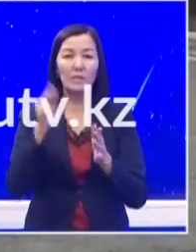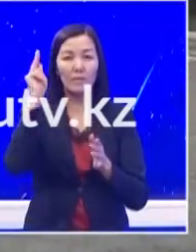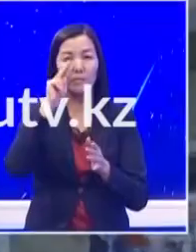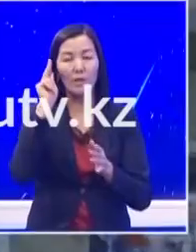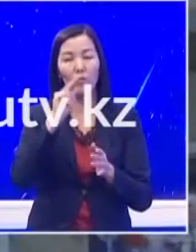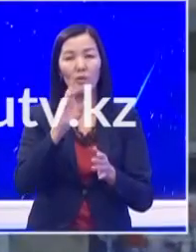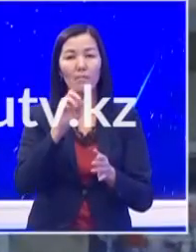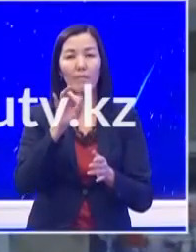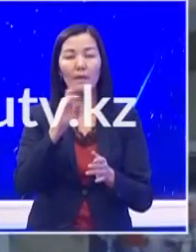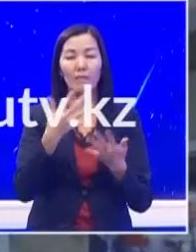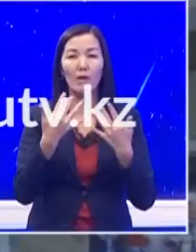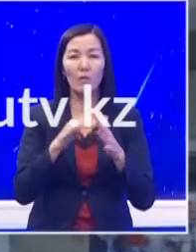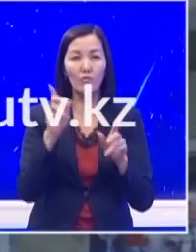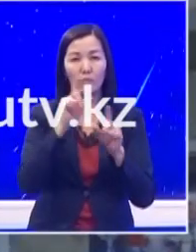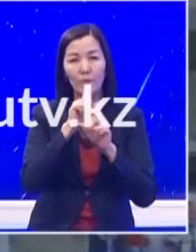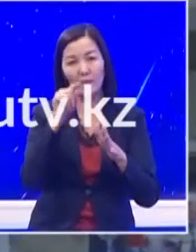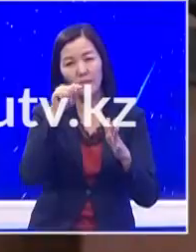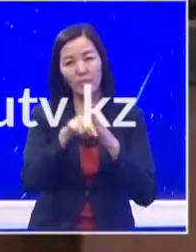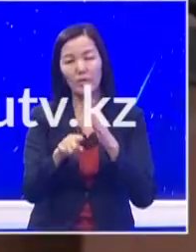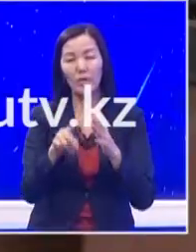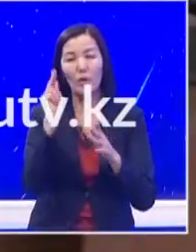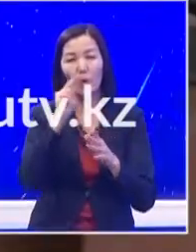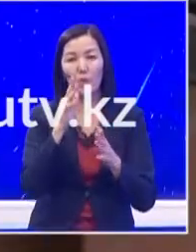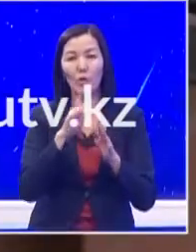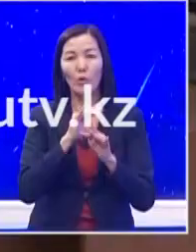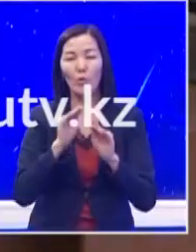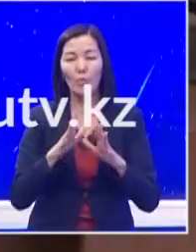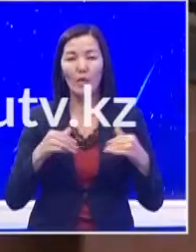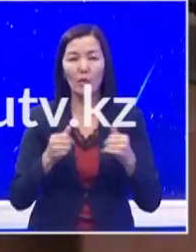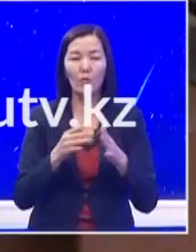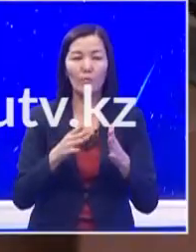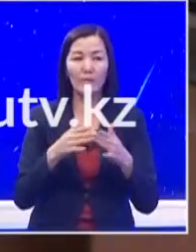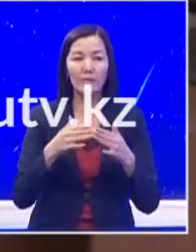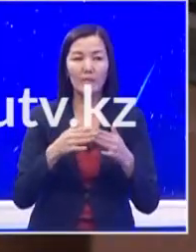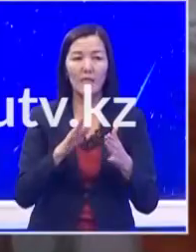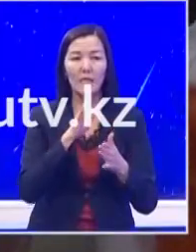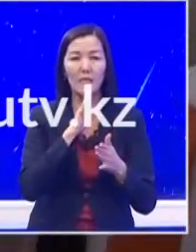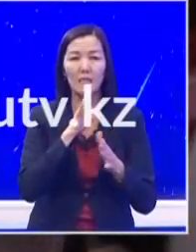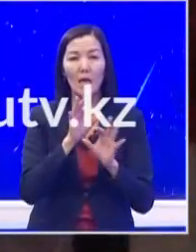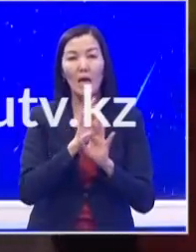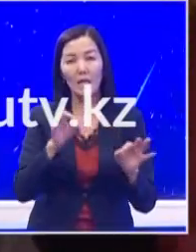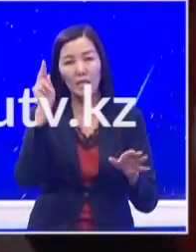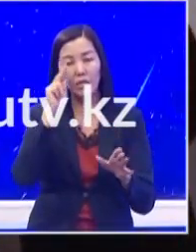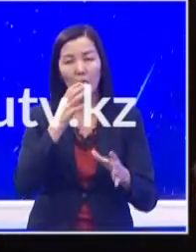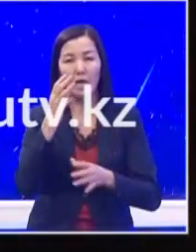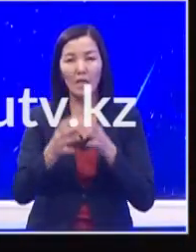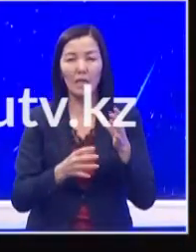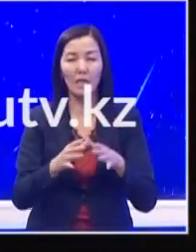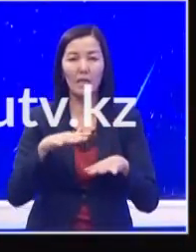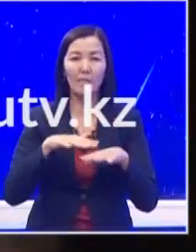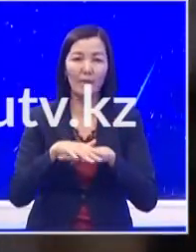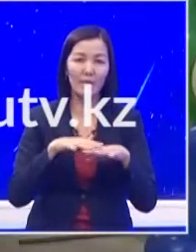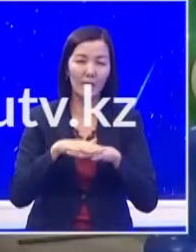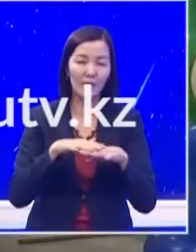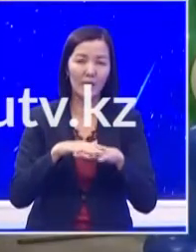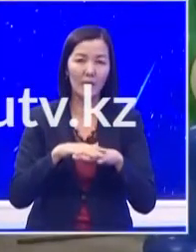Бақтыбай ауылы Сәкен Сейфуллин атындағы мектепте оқиды. Көпбалалы отбасынан шыққан өрен оқуда озат. Халықаралық математика жарысының